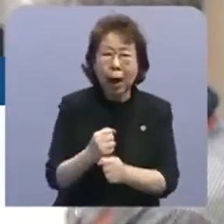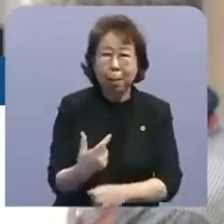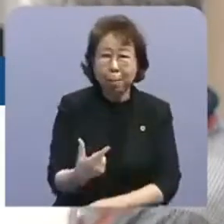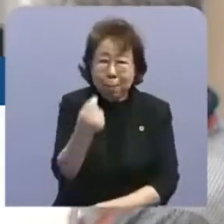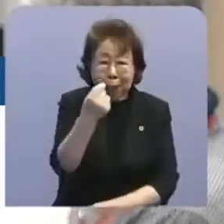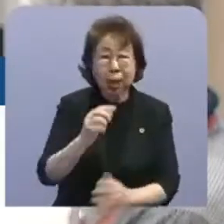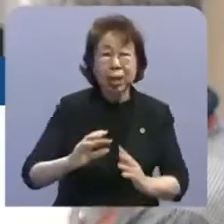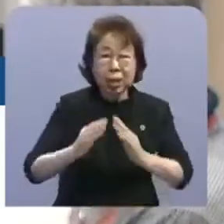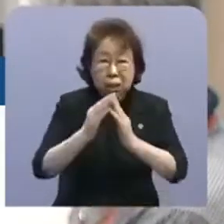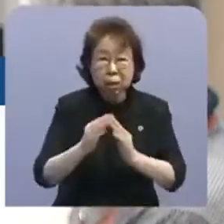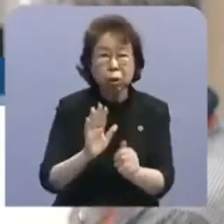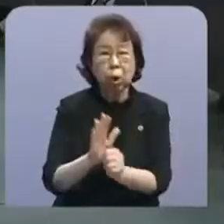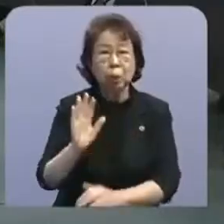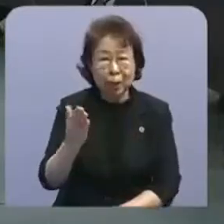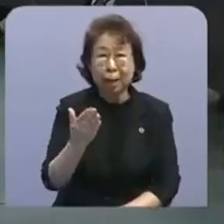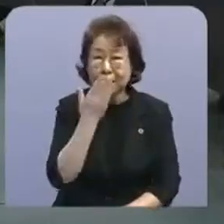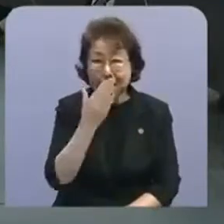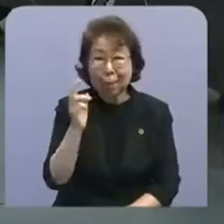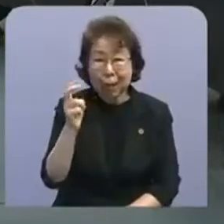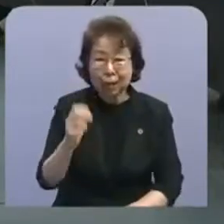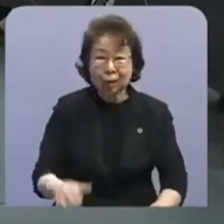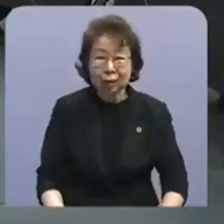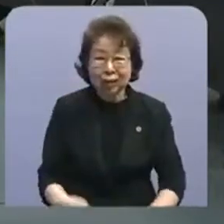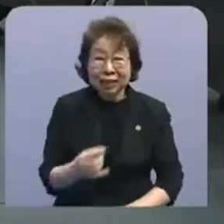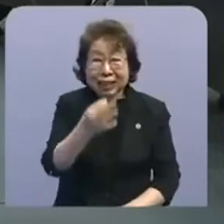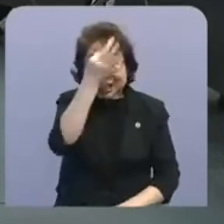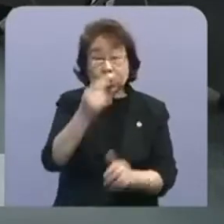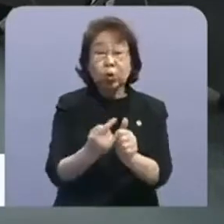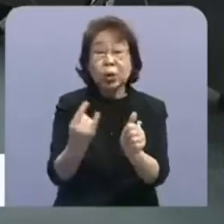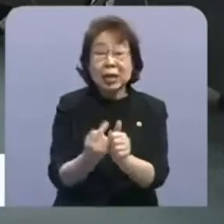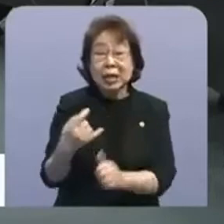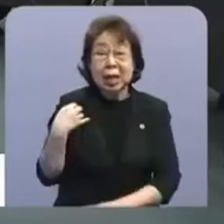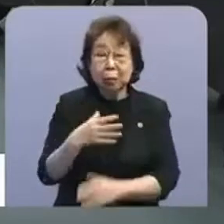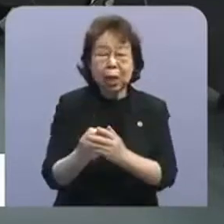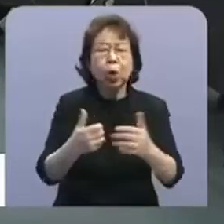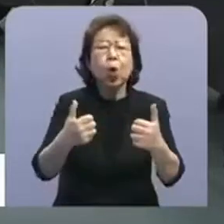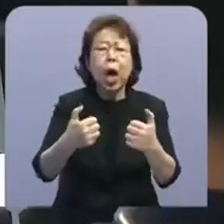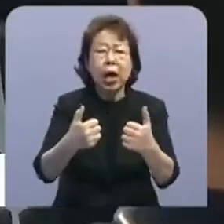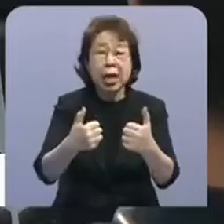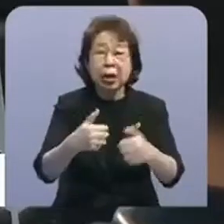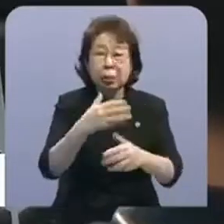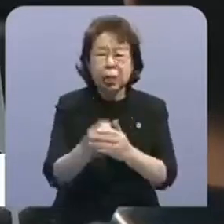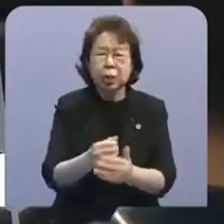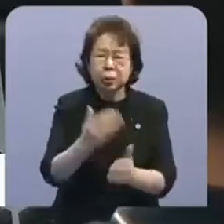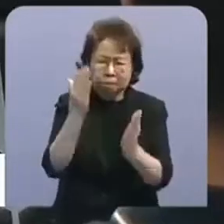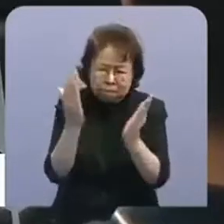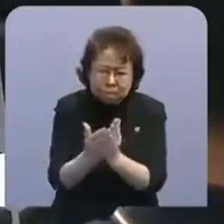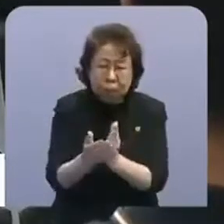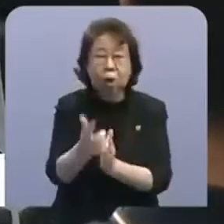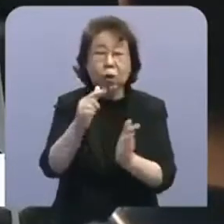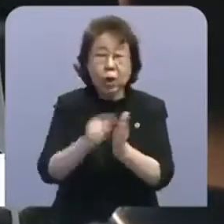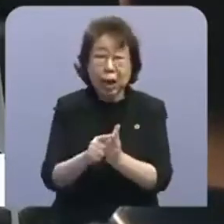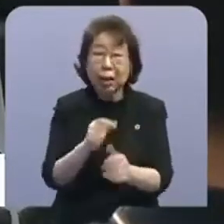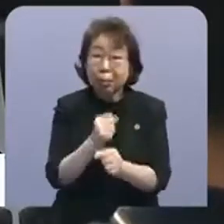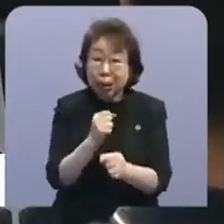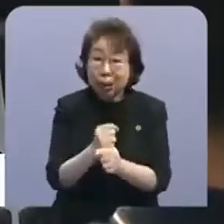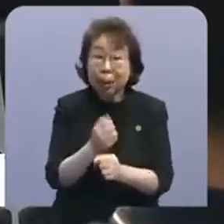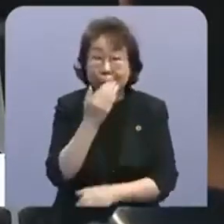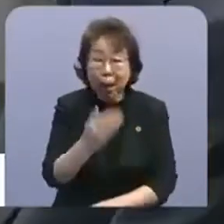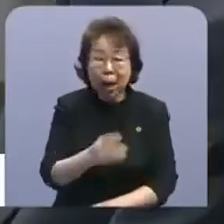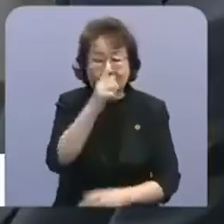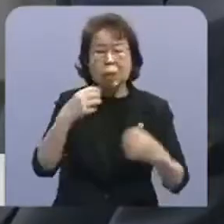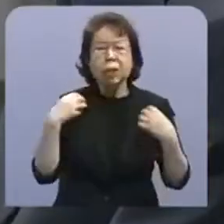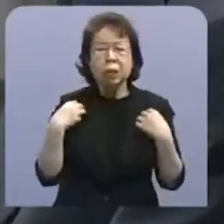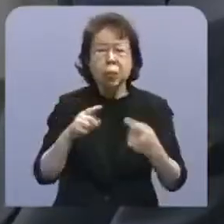건설에 도움이 될 수 있도록. 기술위원회는 또 분야별 회의를 열어 최적의 개선 방안을 만들어내고